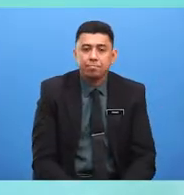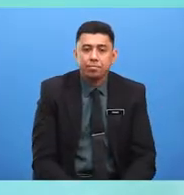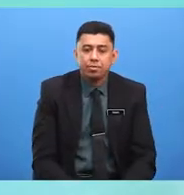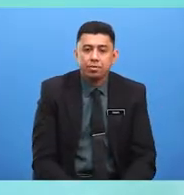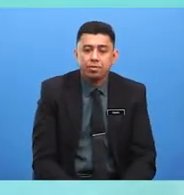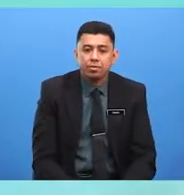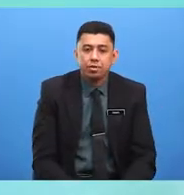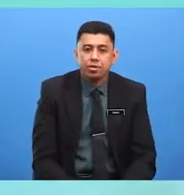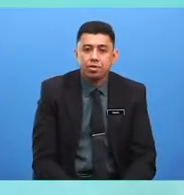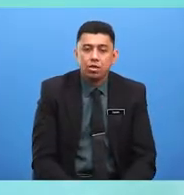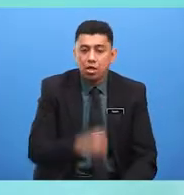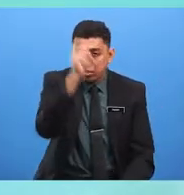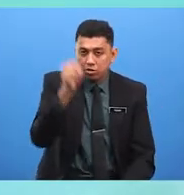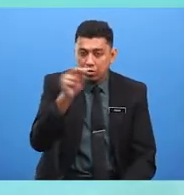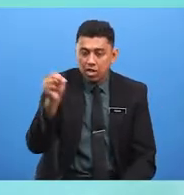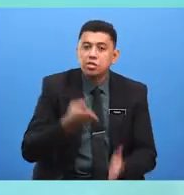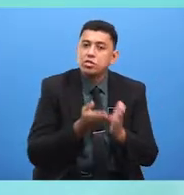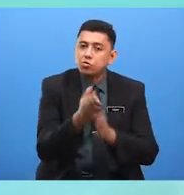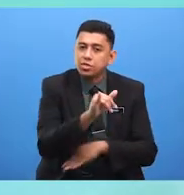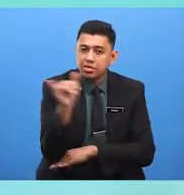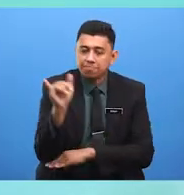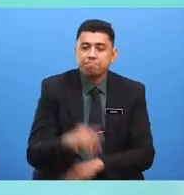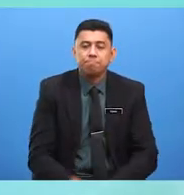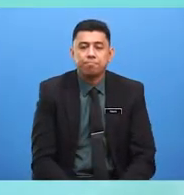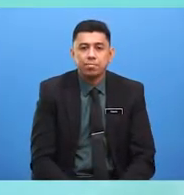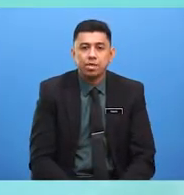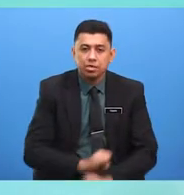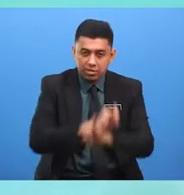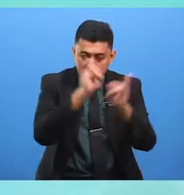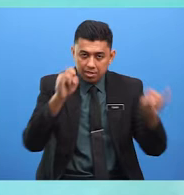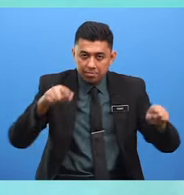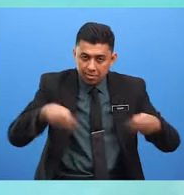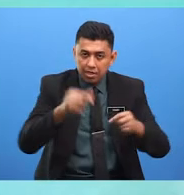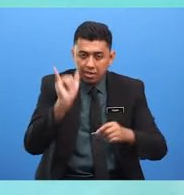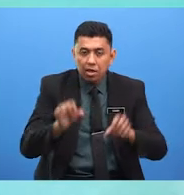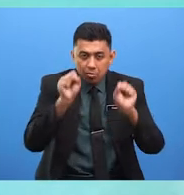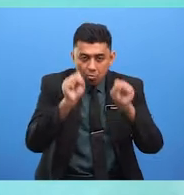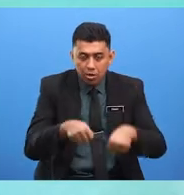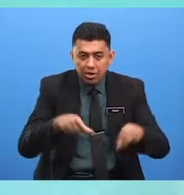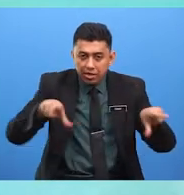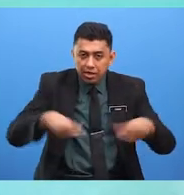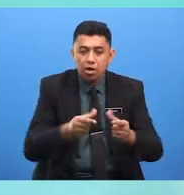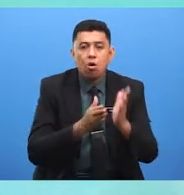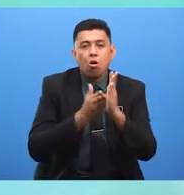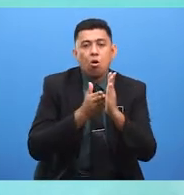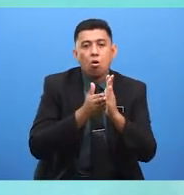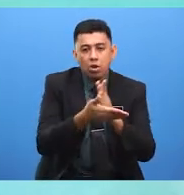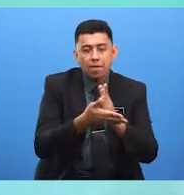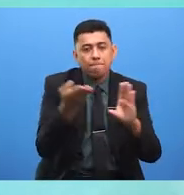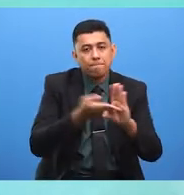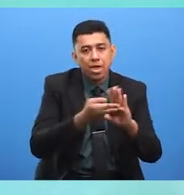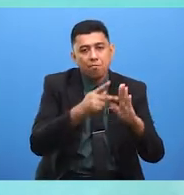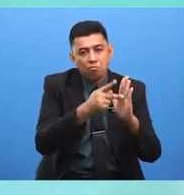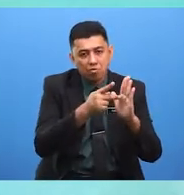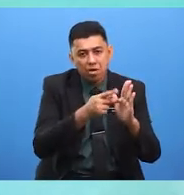soal yang seterusnya Jelaskan tindakan yang boleh dilaksanakan oleh dan Husain